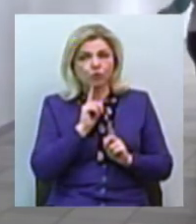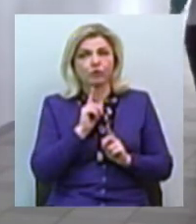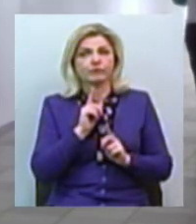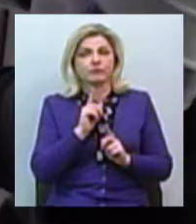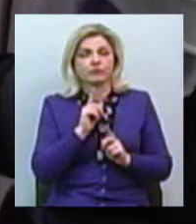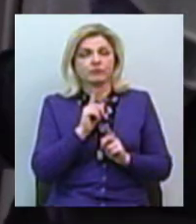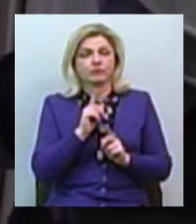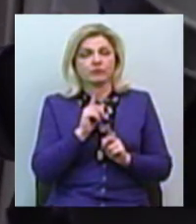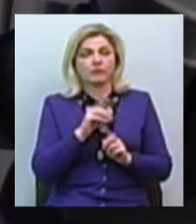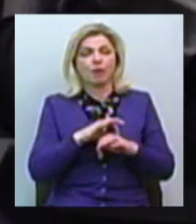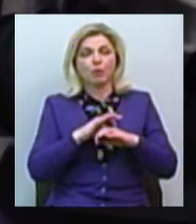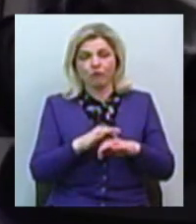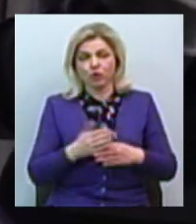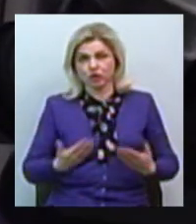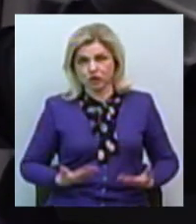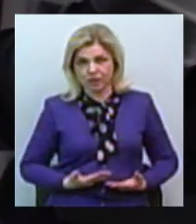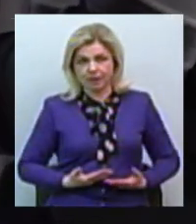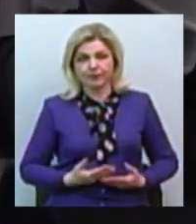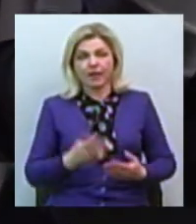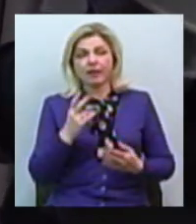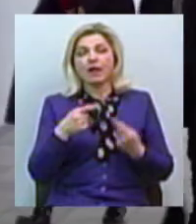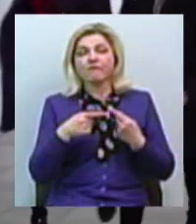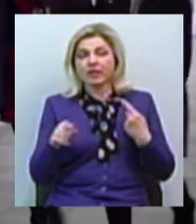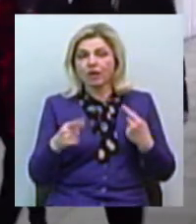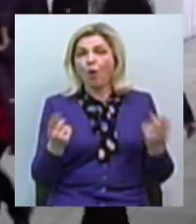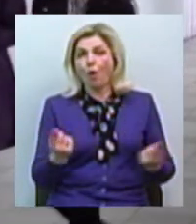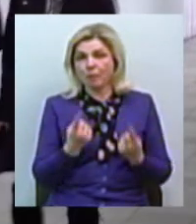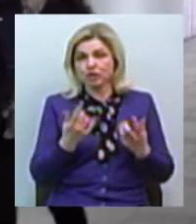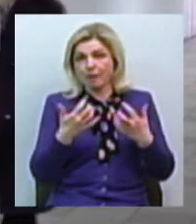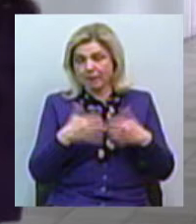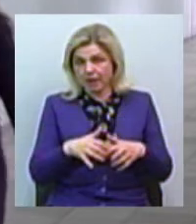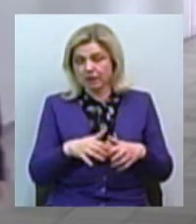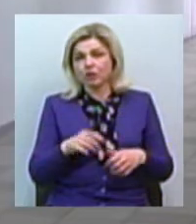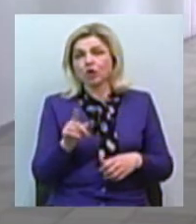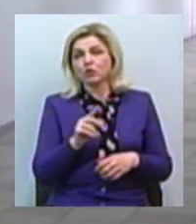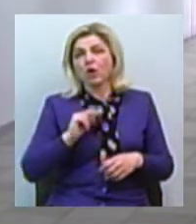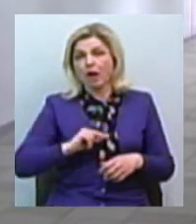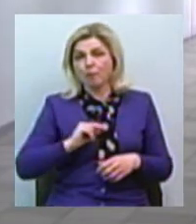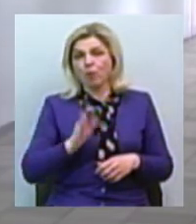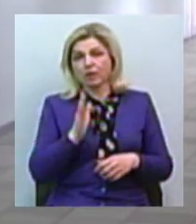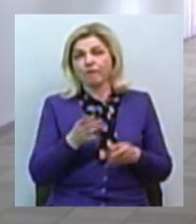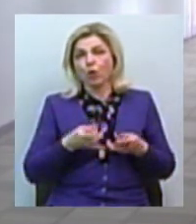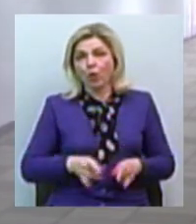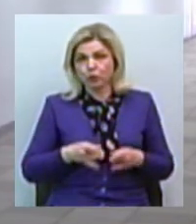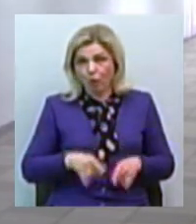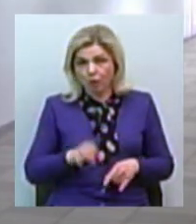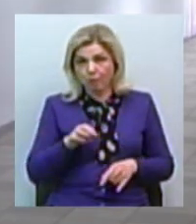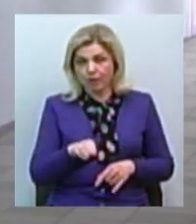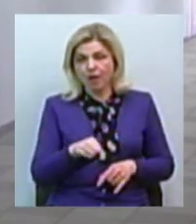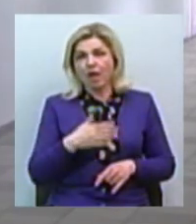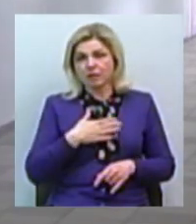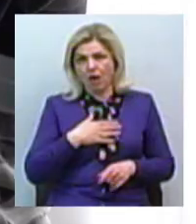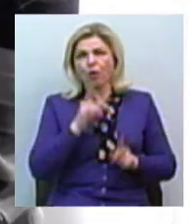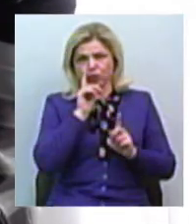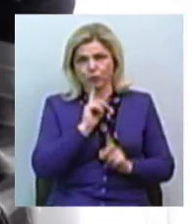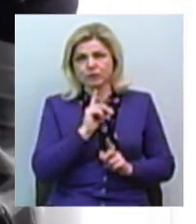проходити цей період життя. На відміну від звичайних приладів, які присутні в пологових будинках, наш гнучкий, він